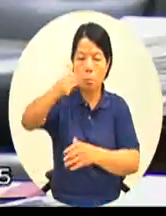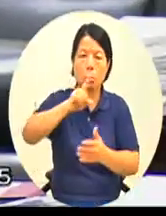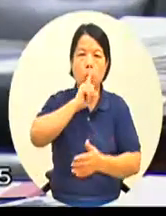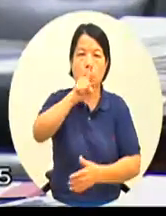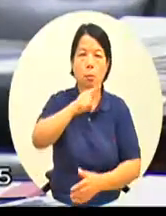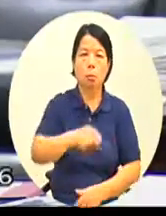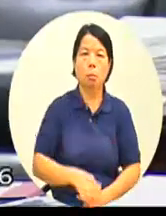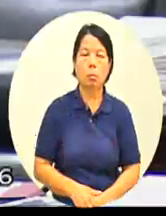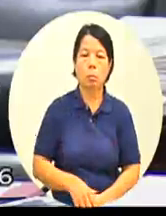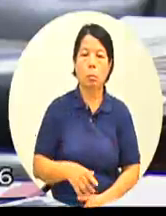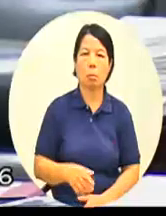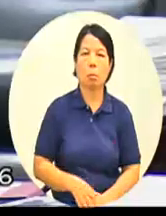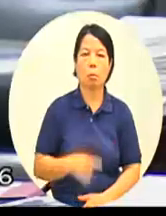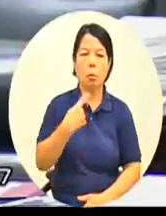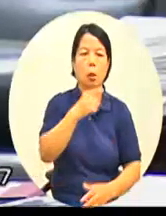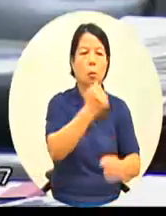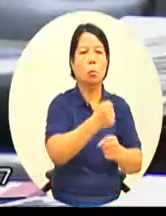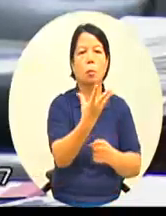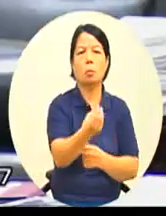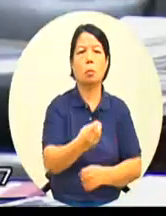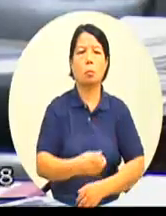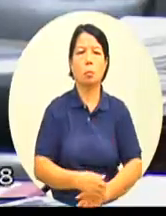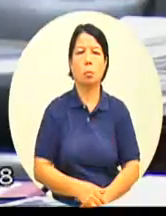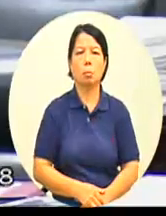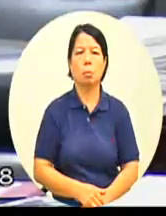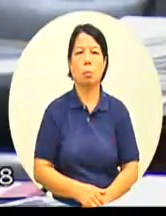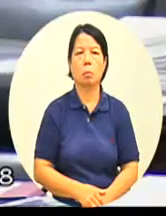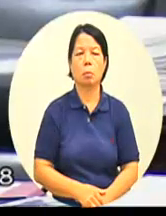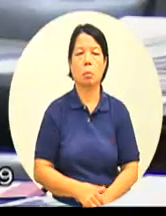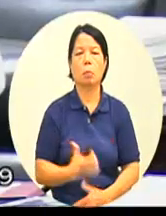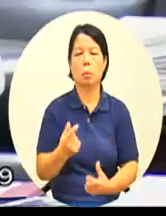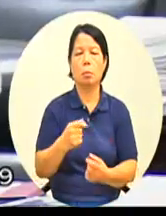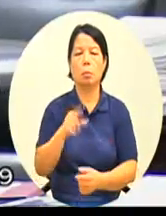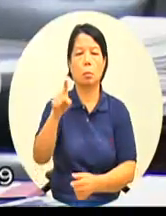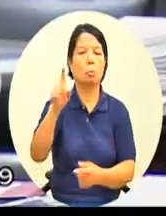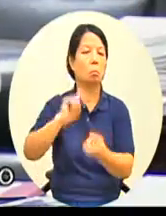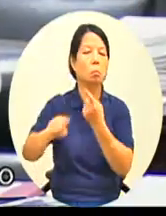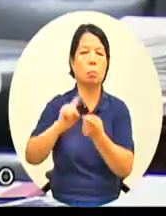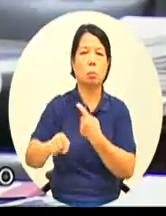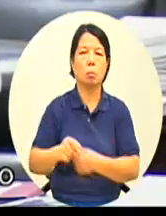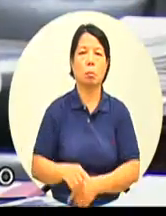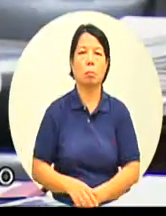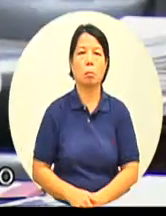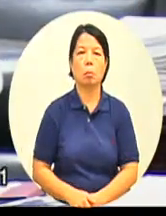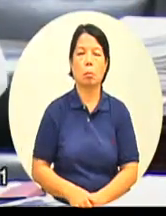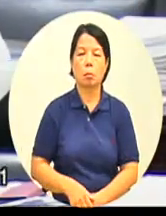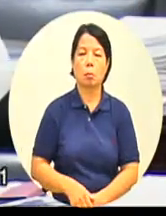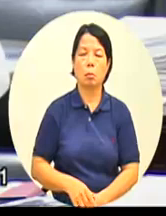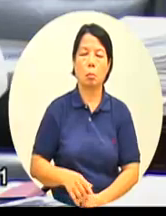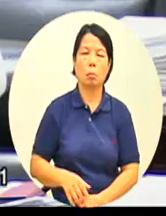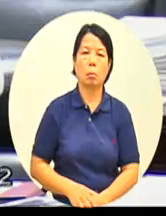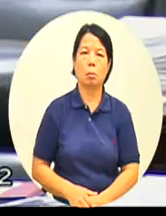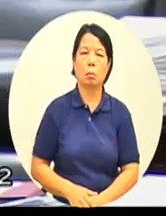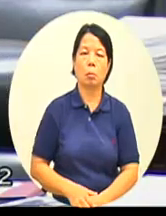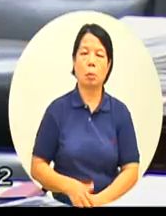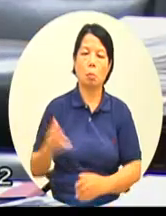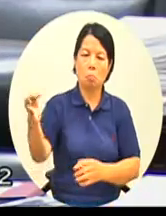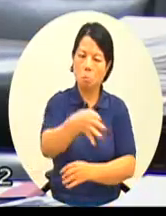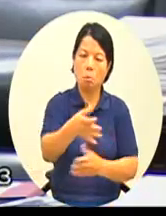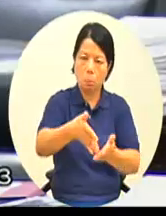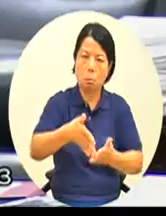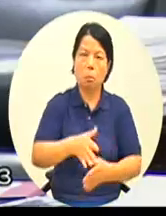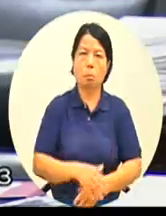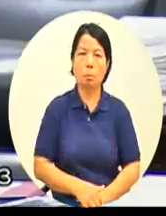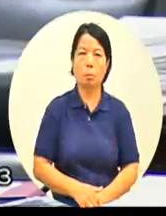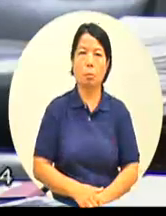业者也认为说你属性都没走啊，可是你们都认为说这样不行， 一定要给业，要给劳工。当然我在